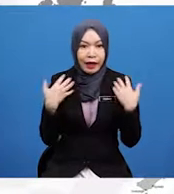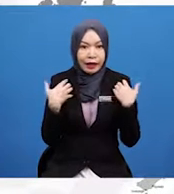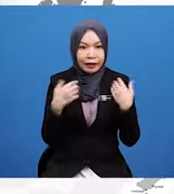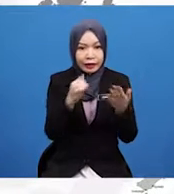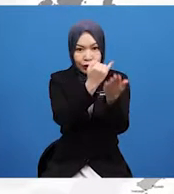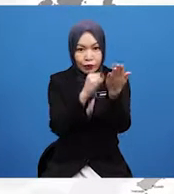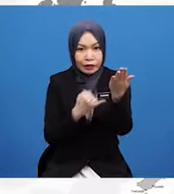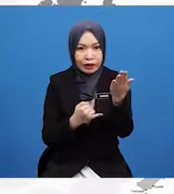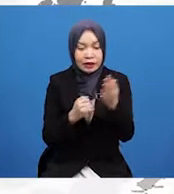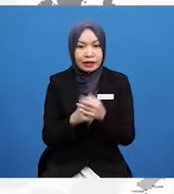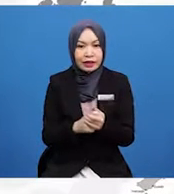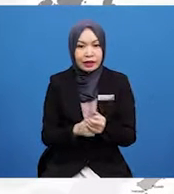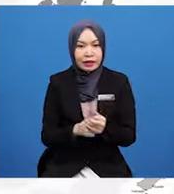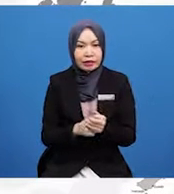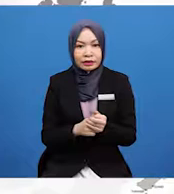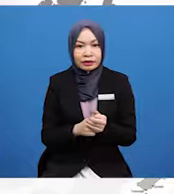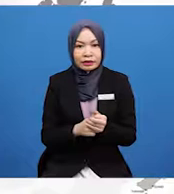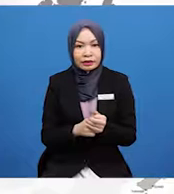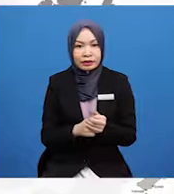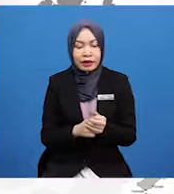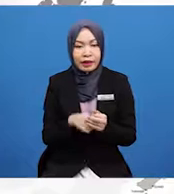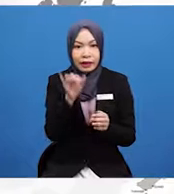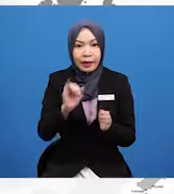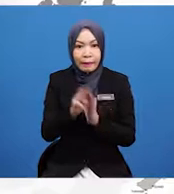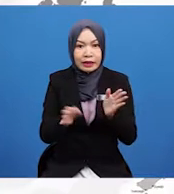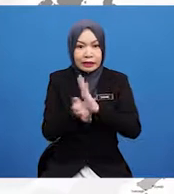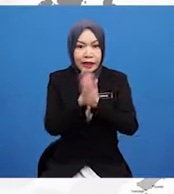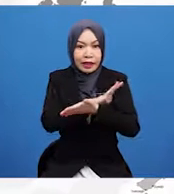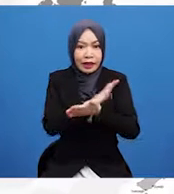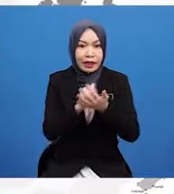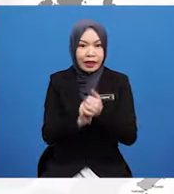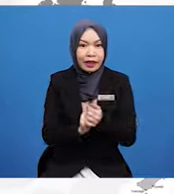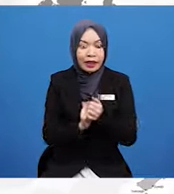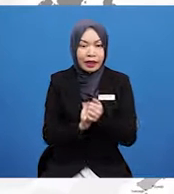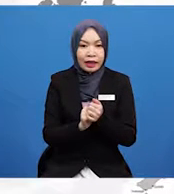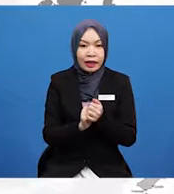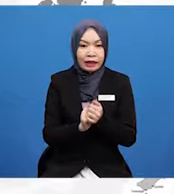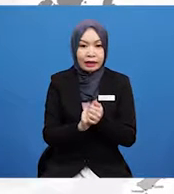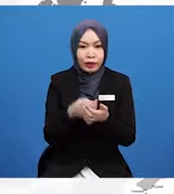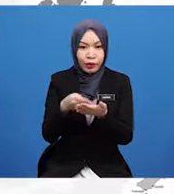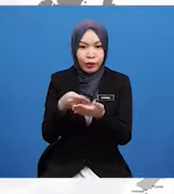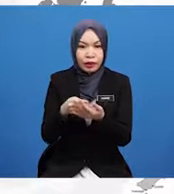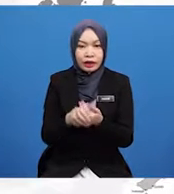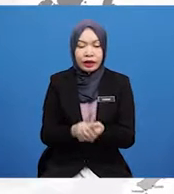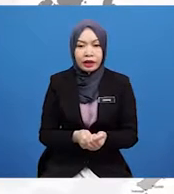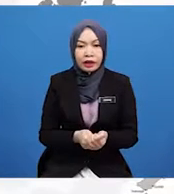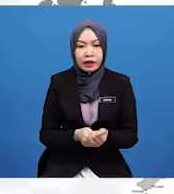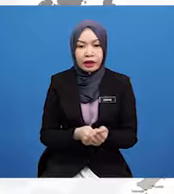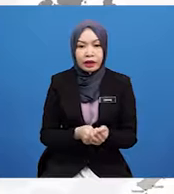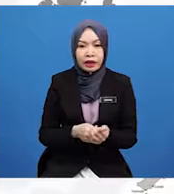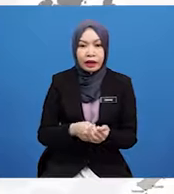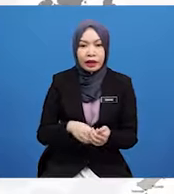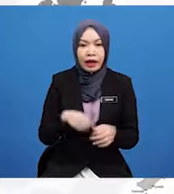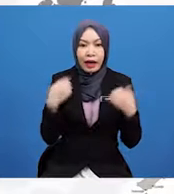gue ya menjadi bukti pelibatan masyarakat prasejarah zaman paleolitik dan